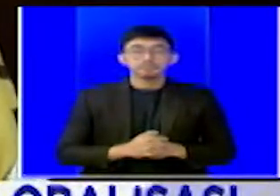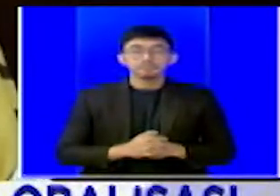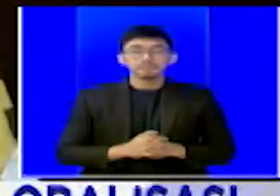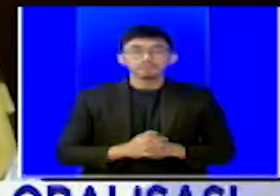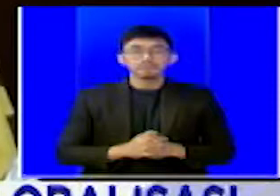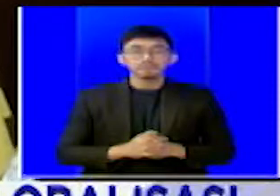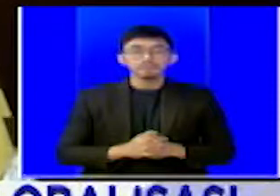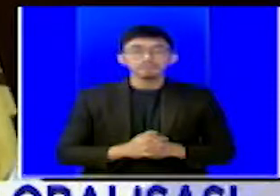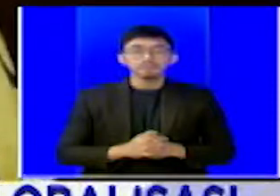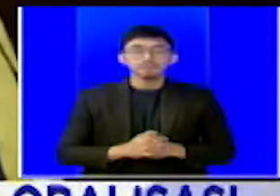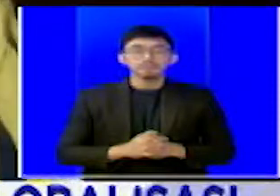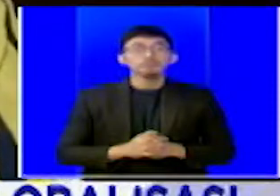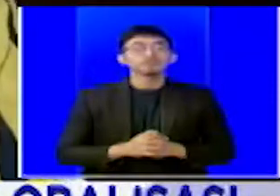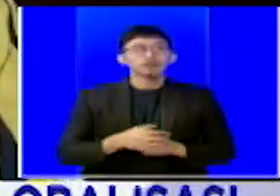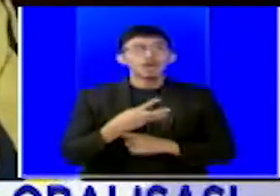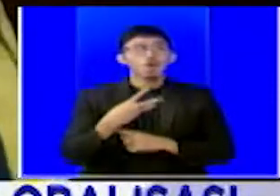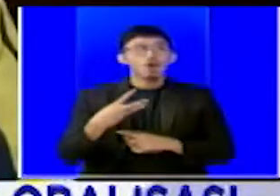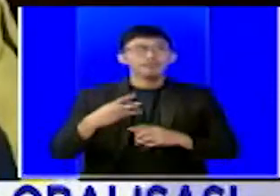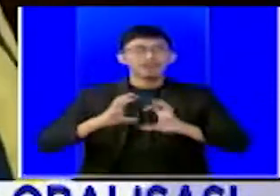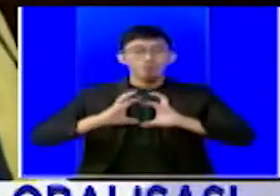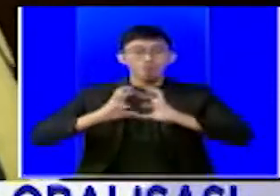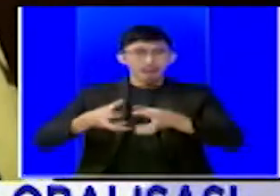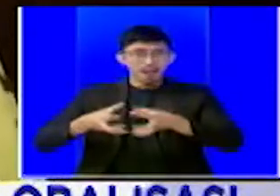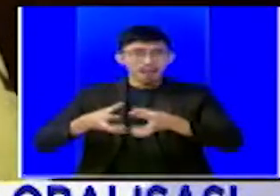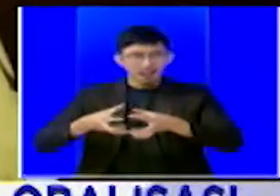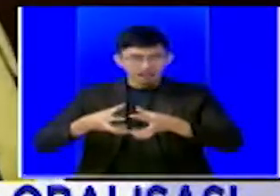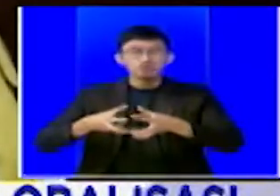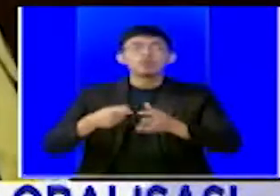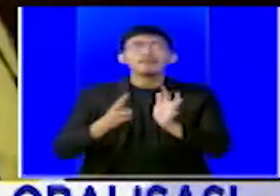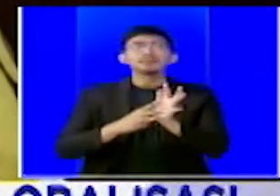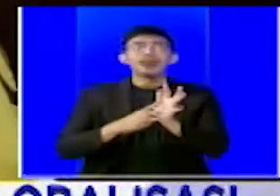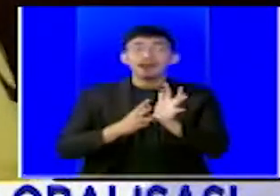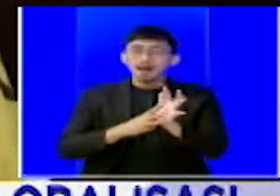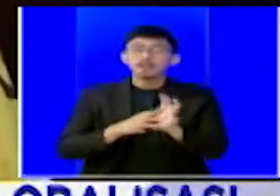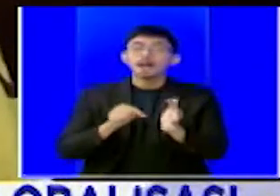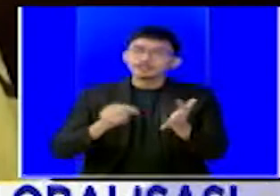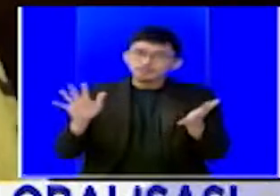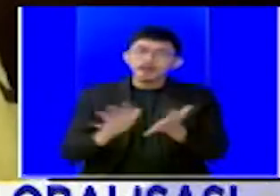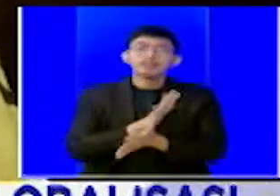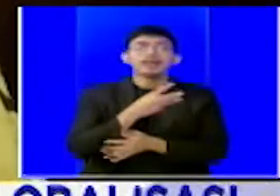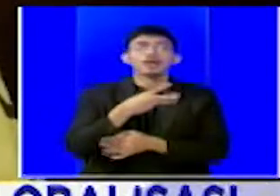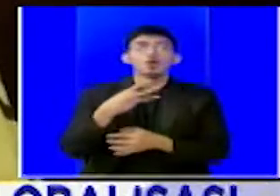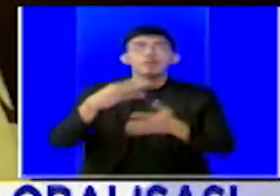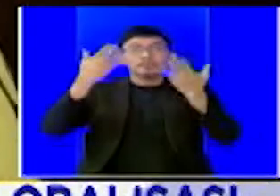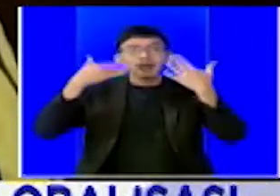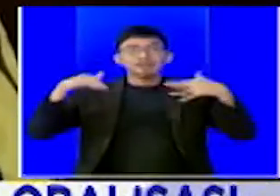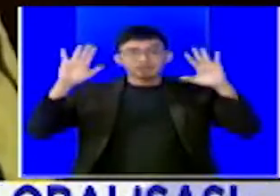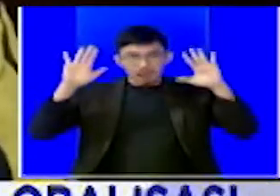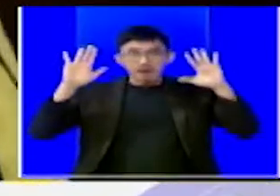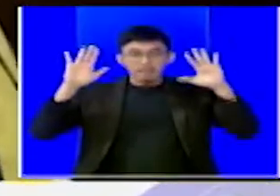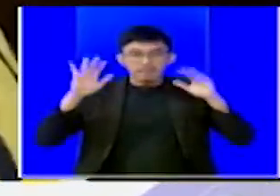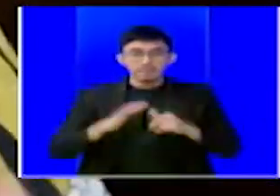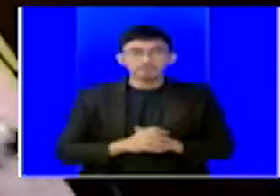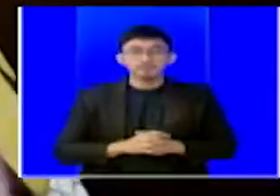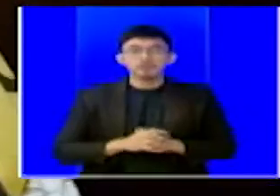global sekarang dari masalah, seharusnya perekonomian Pancasila mengambil alih daripada tatanan perekonomian global